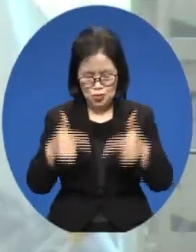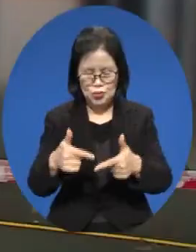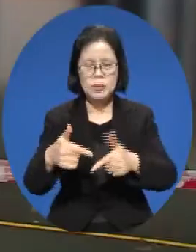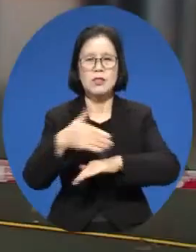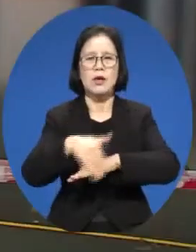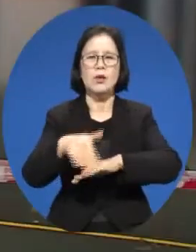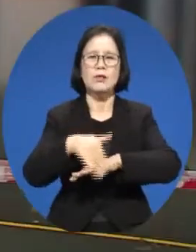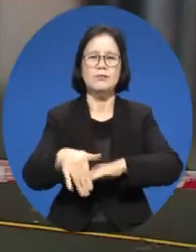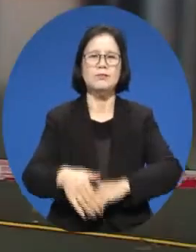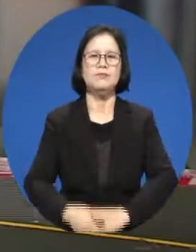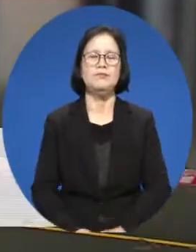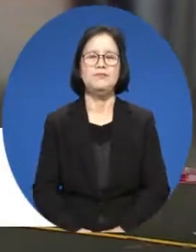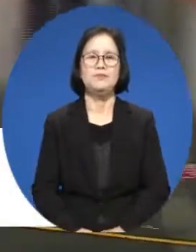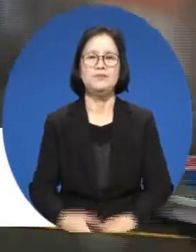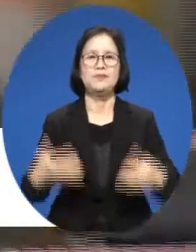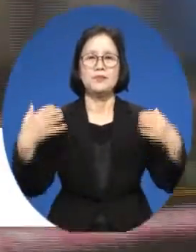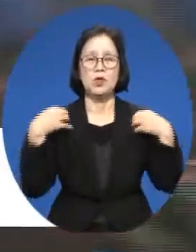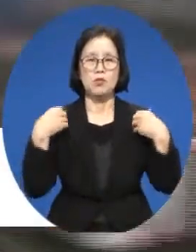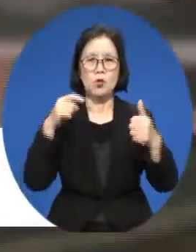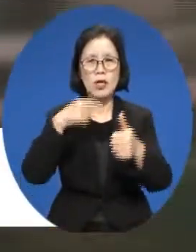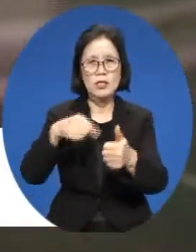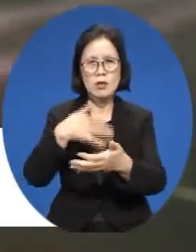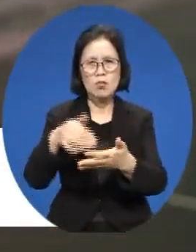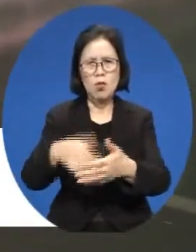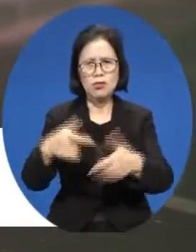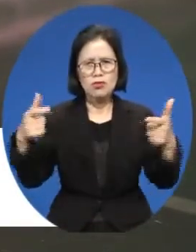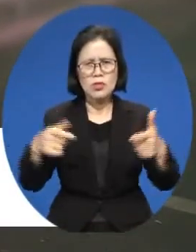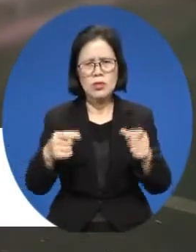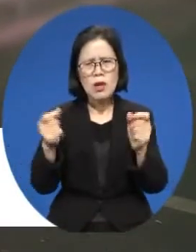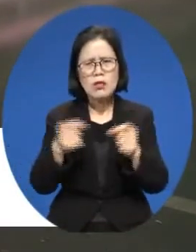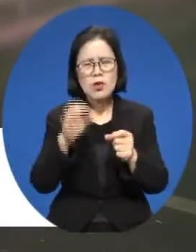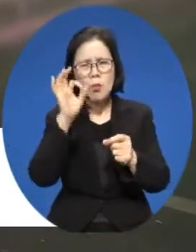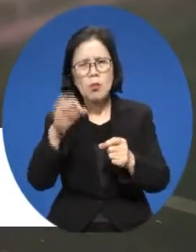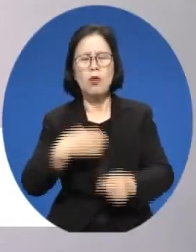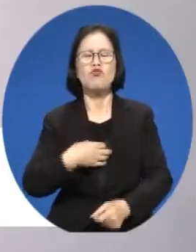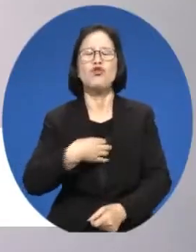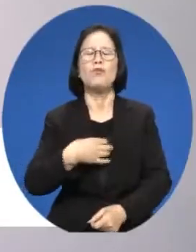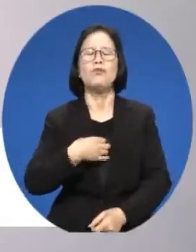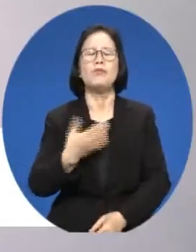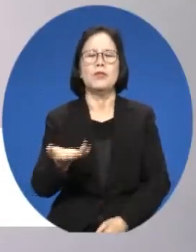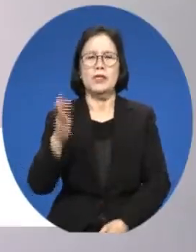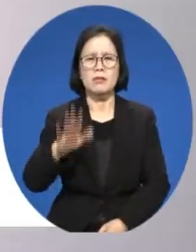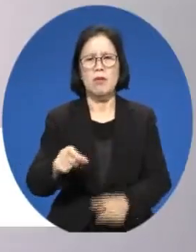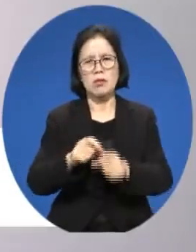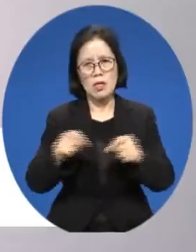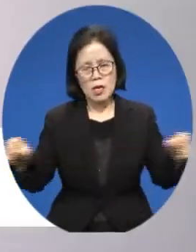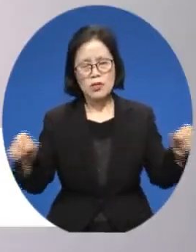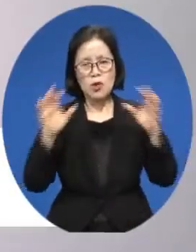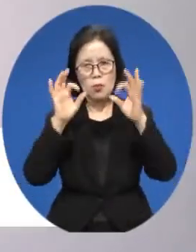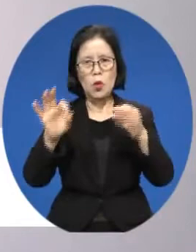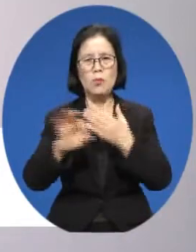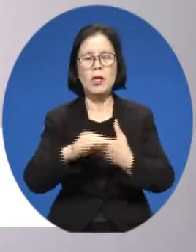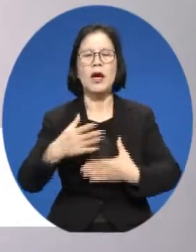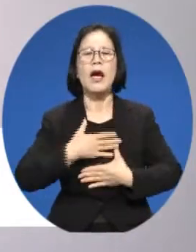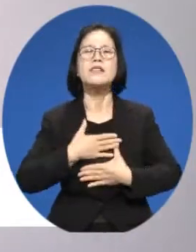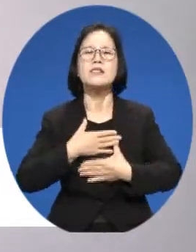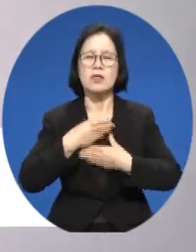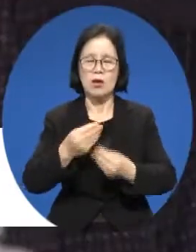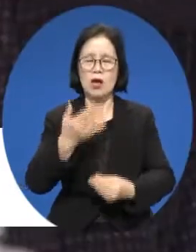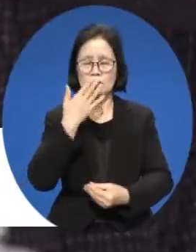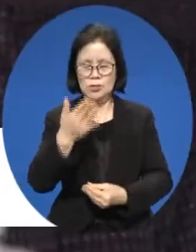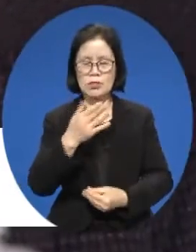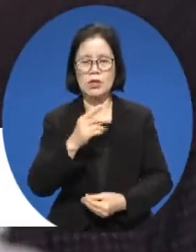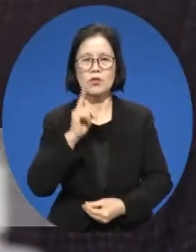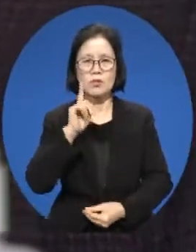방침입니다. 정부는 확진자 폭증이 단기적으로는 위험하지만 장기적으로는 안정화에 기여할 수